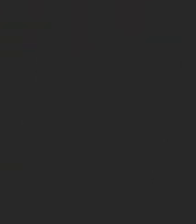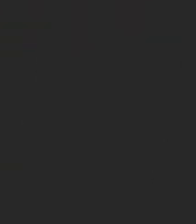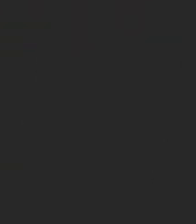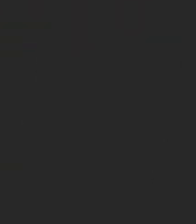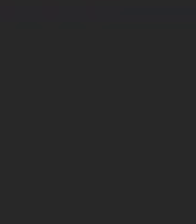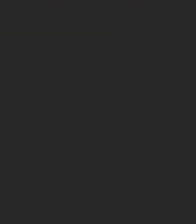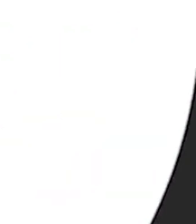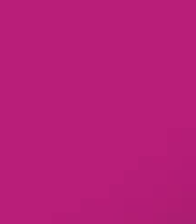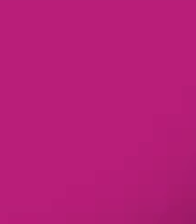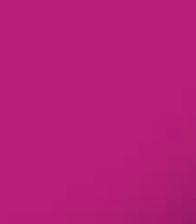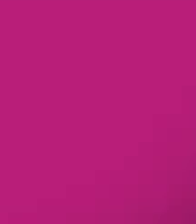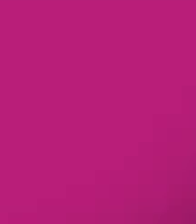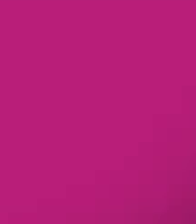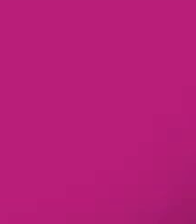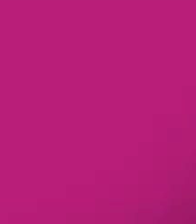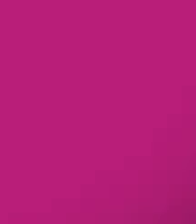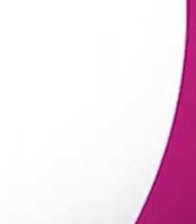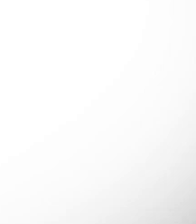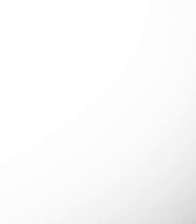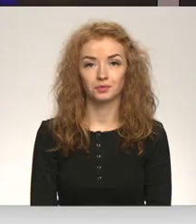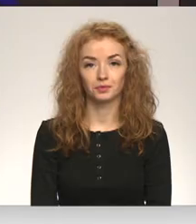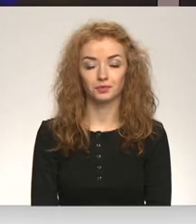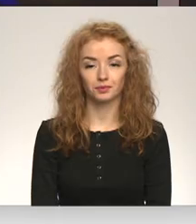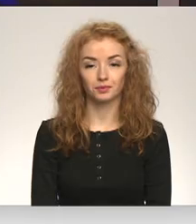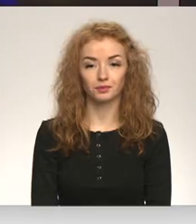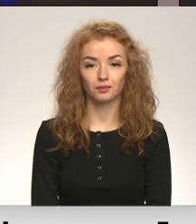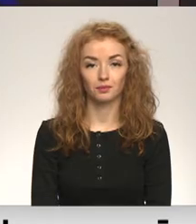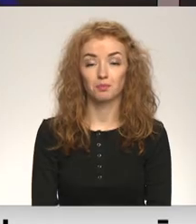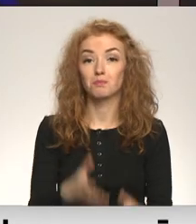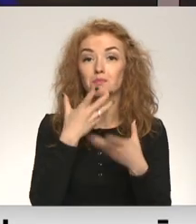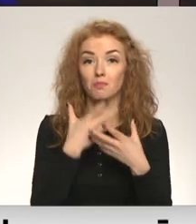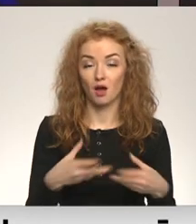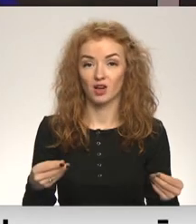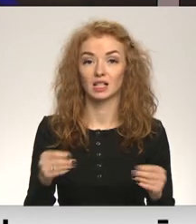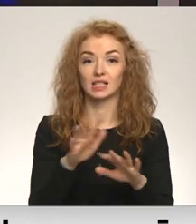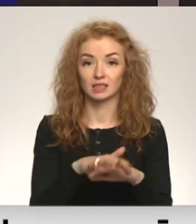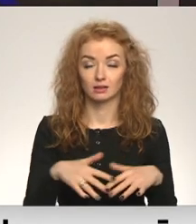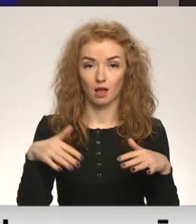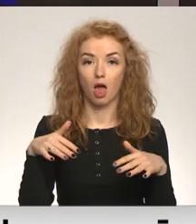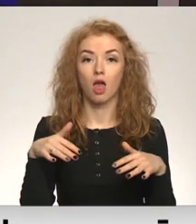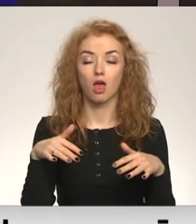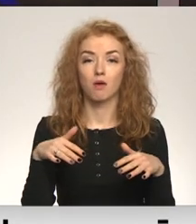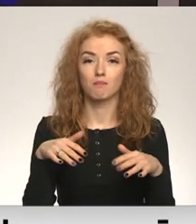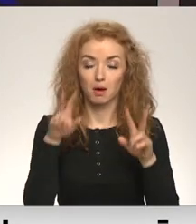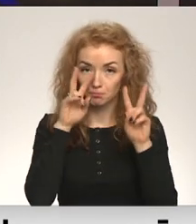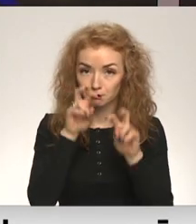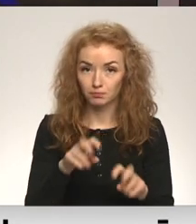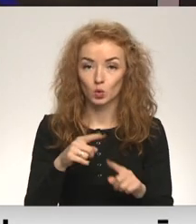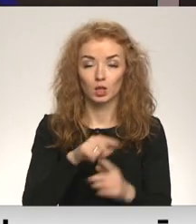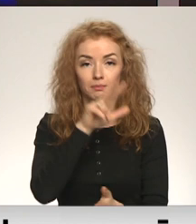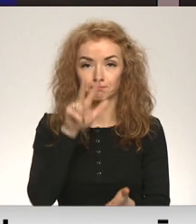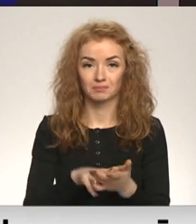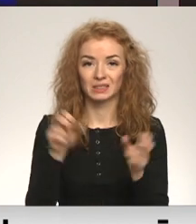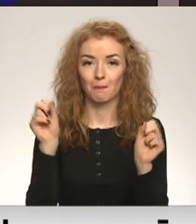Re, viss ēters ir te! Jau pavasarī Saeima galīgajā lasījumā varētu izskatīt un pieņemt